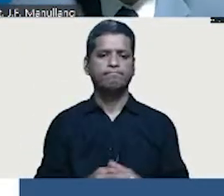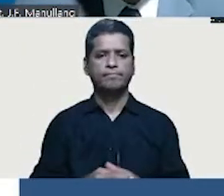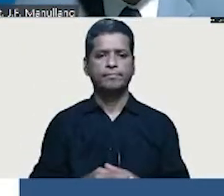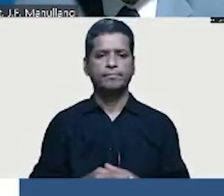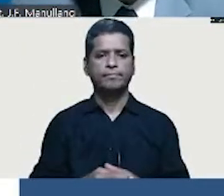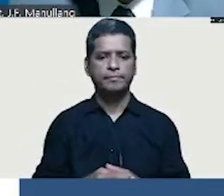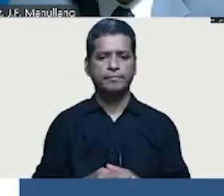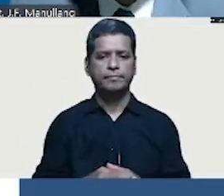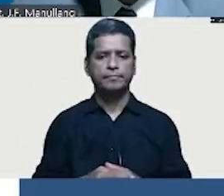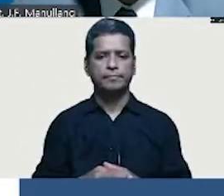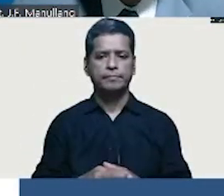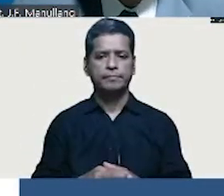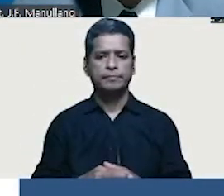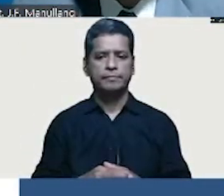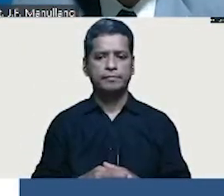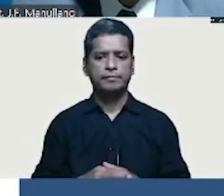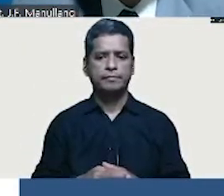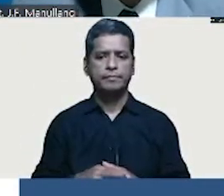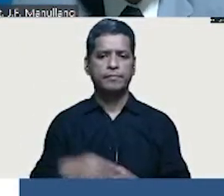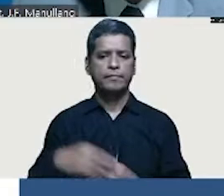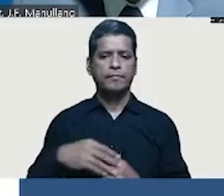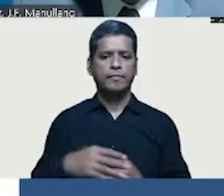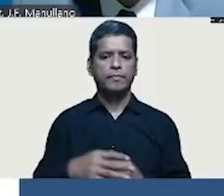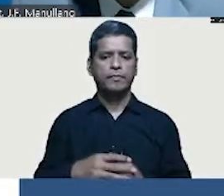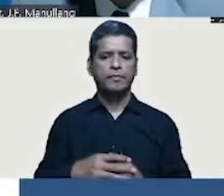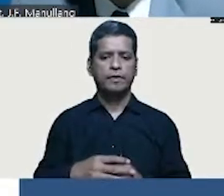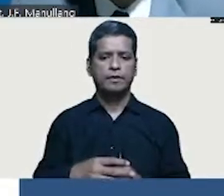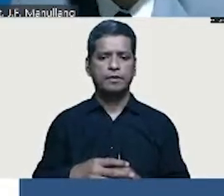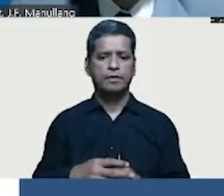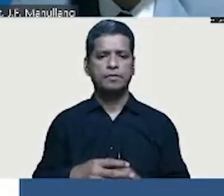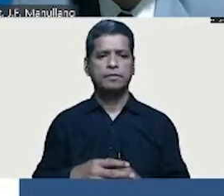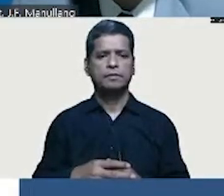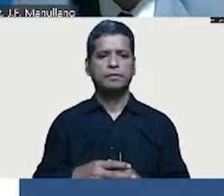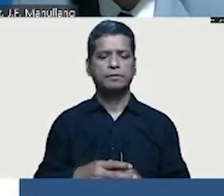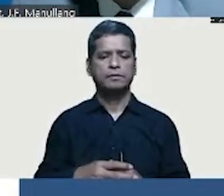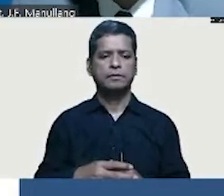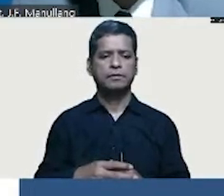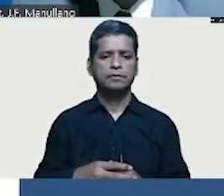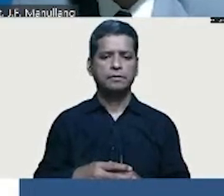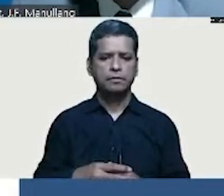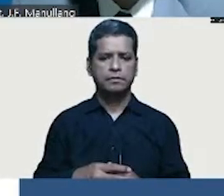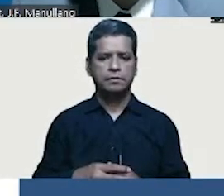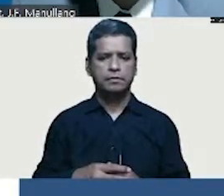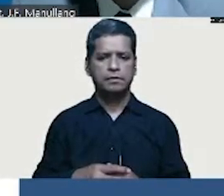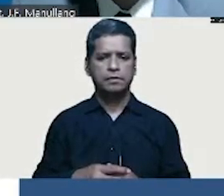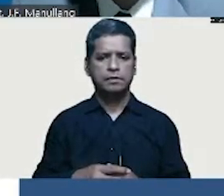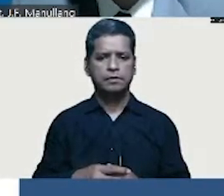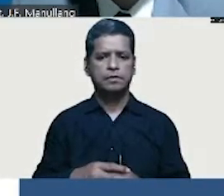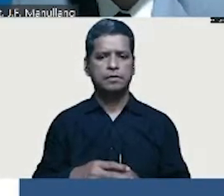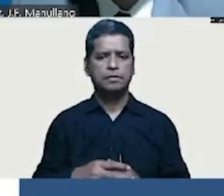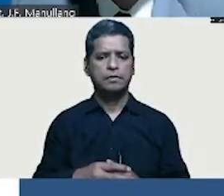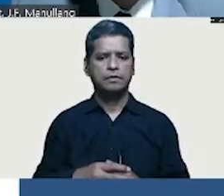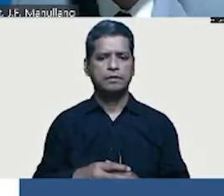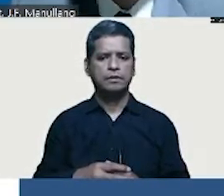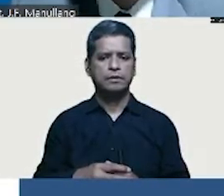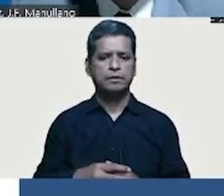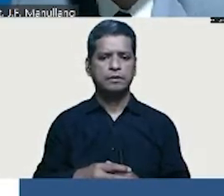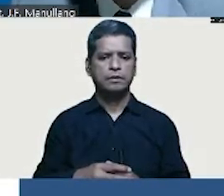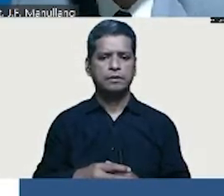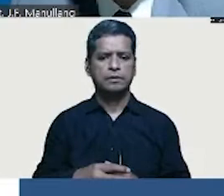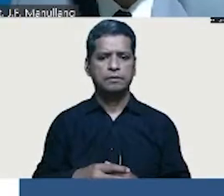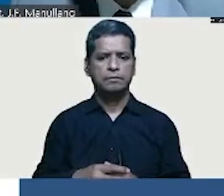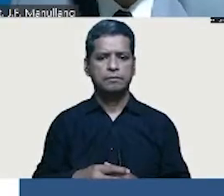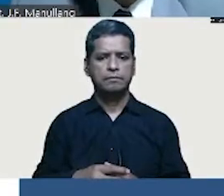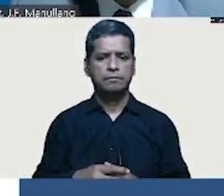saya sangat heran belakangan ini pada waktu kurang 19 ini merajalela banyak orang berkata pun sebenarnya di sudah sudah